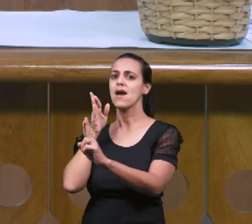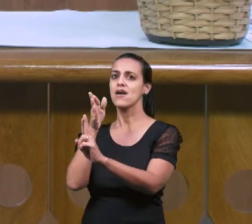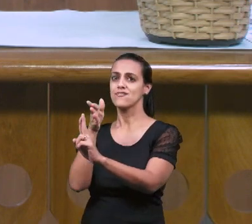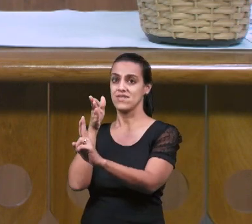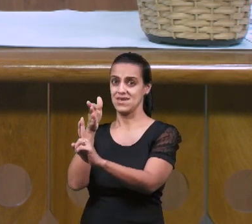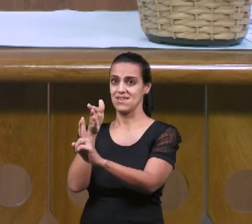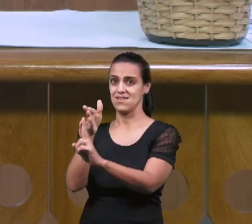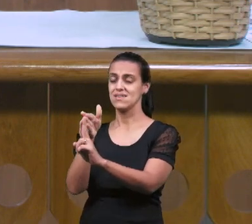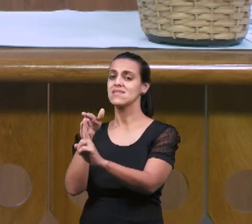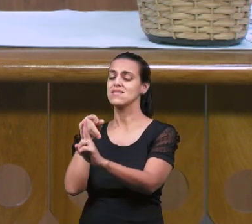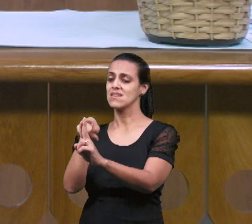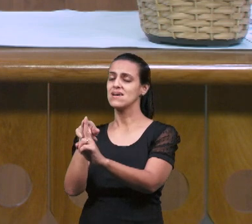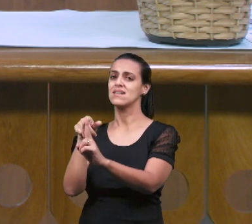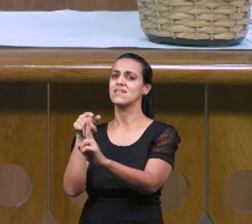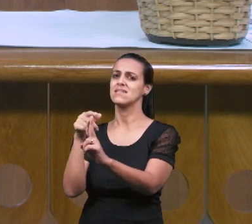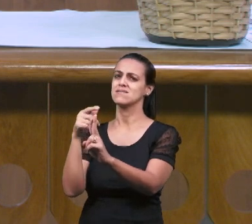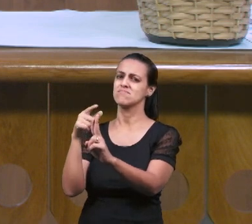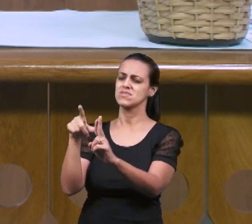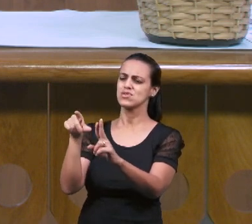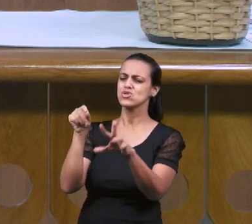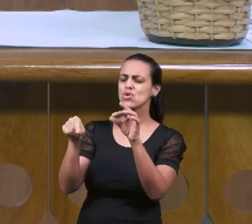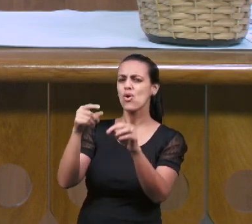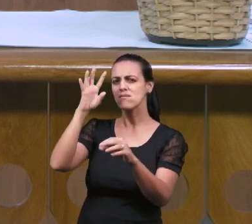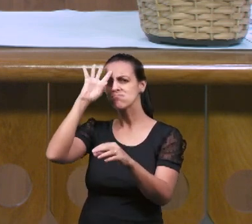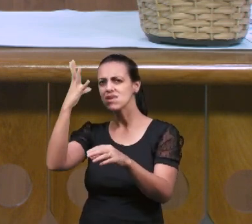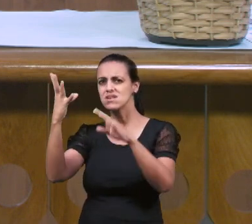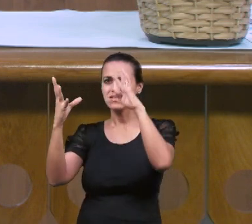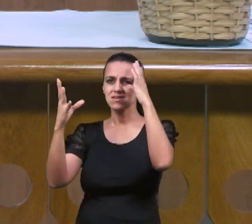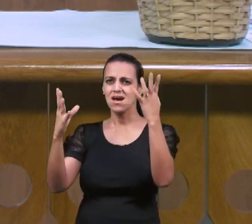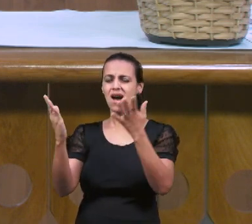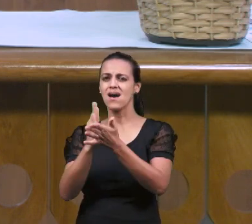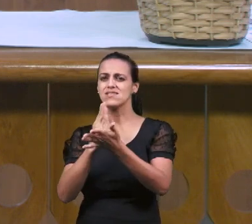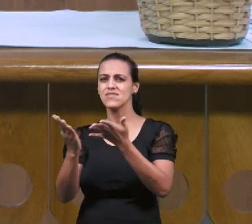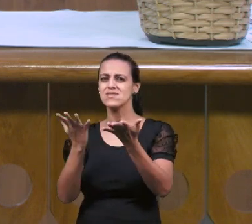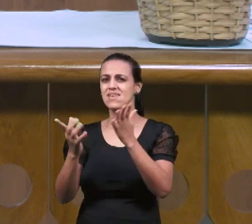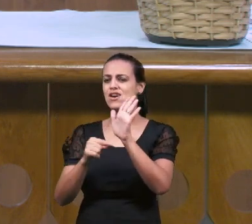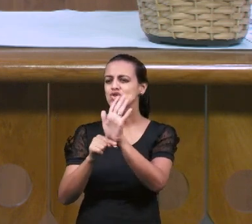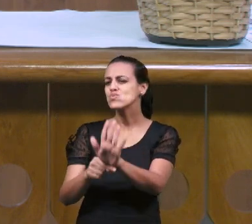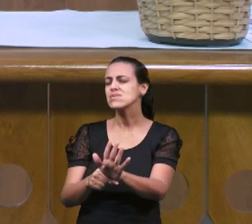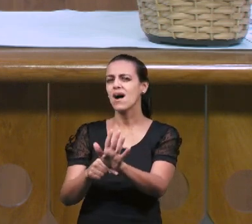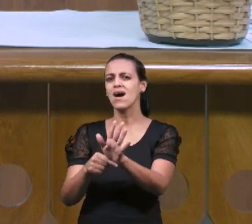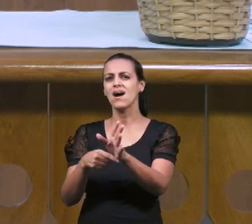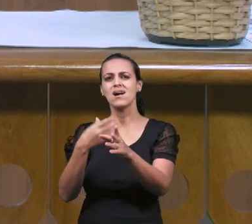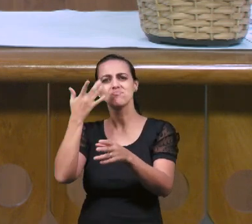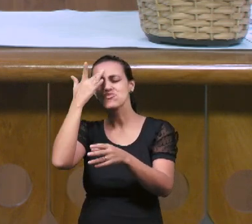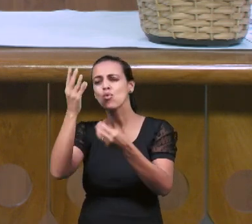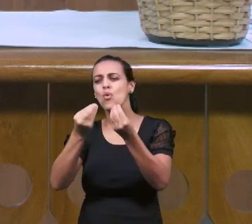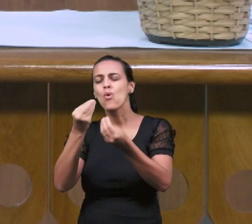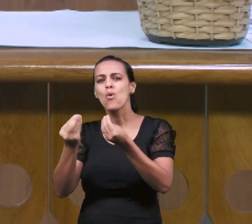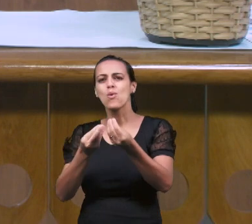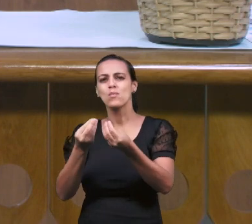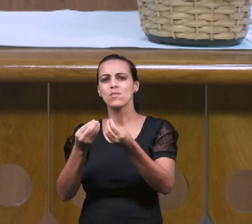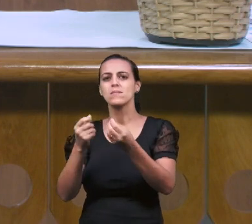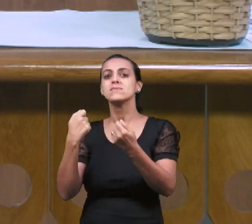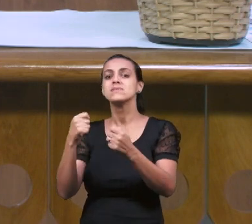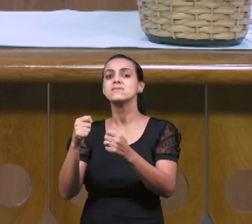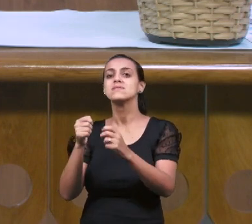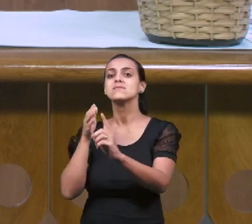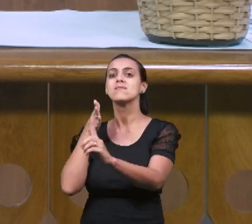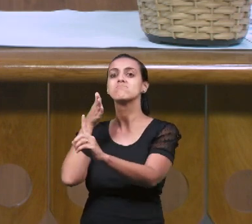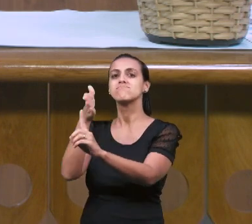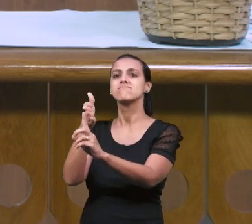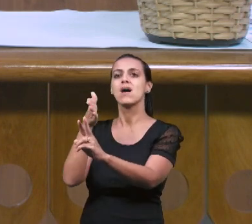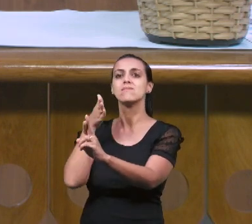ville d'Itamaraju, c'est celui qui coordonne cette assistance. Donc, des fois, les frères et sœurs qui veulent aider ou veulent savoir